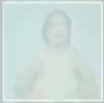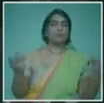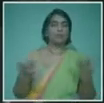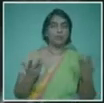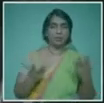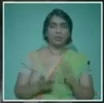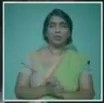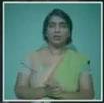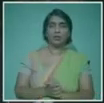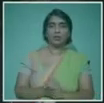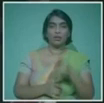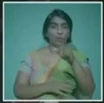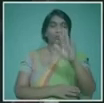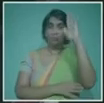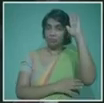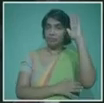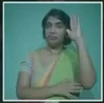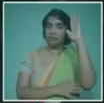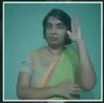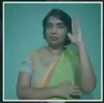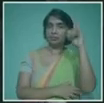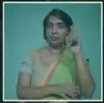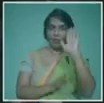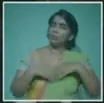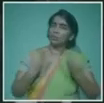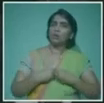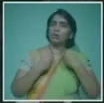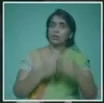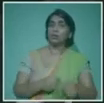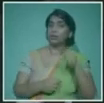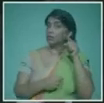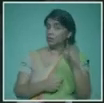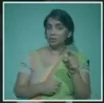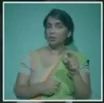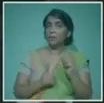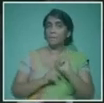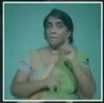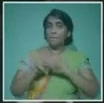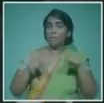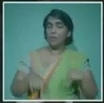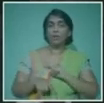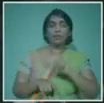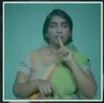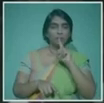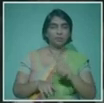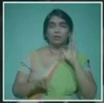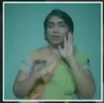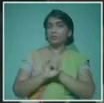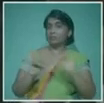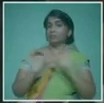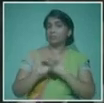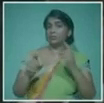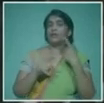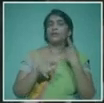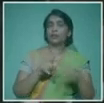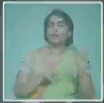බැරි වුනේ. ඔබතුමා අත උස්සලා පොඩින්ද පොඩකින්ද ඔබතුමා මේ සභාවේ නගන්නේ ප්‍රචාරය සඳහා